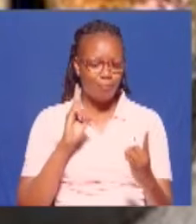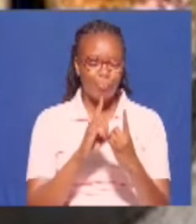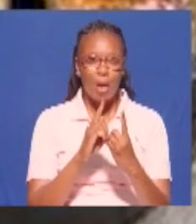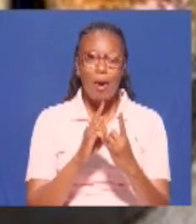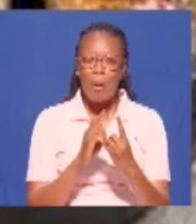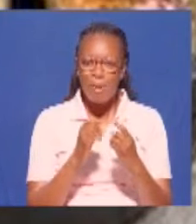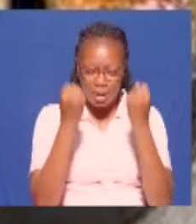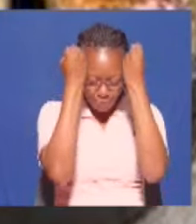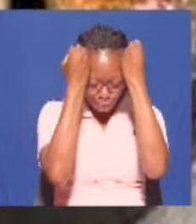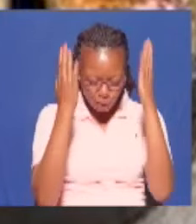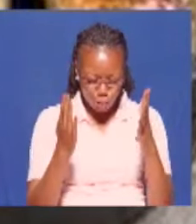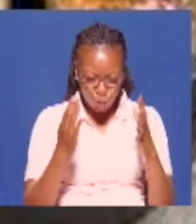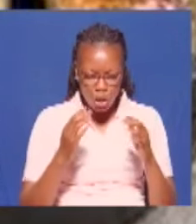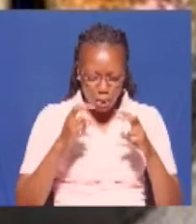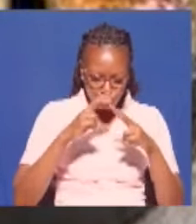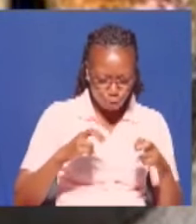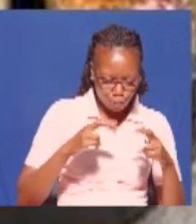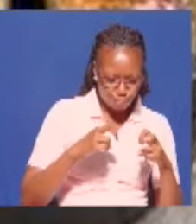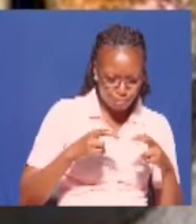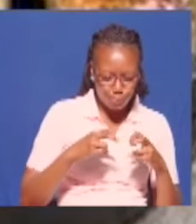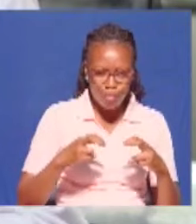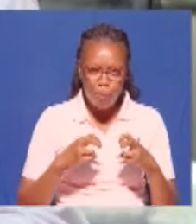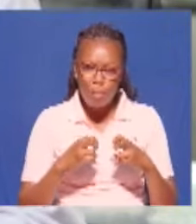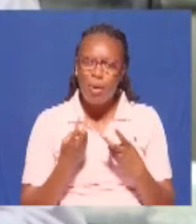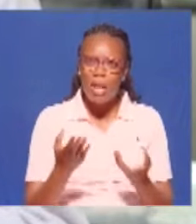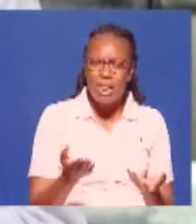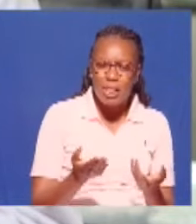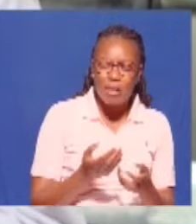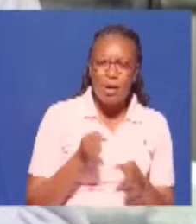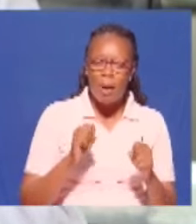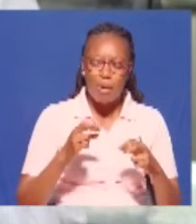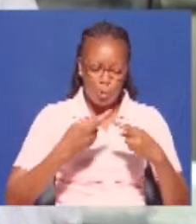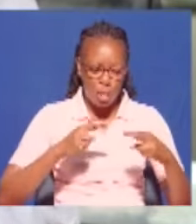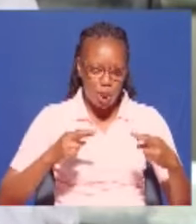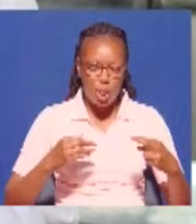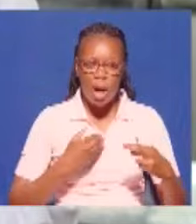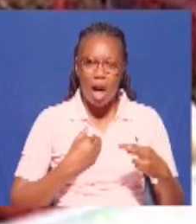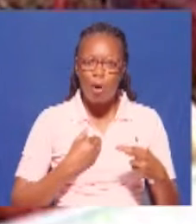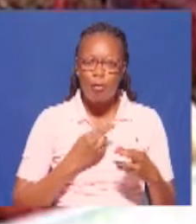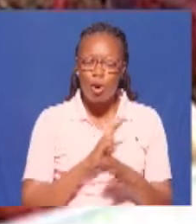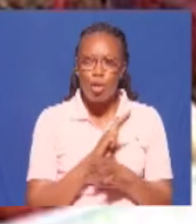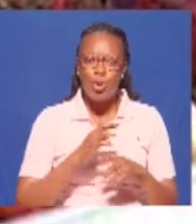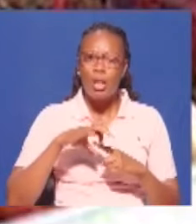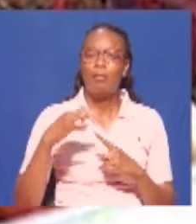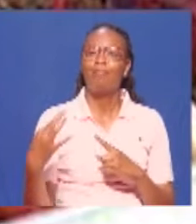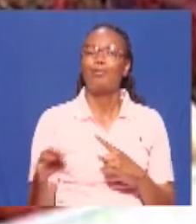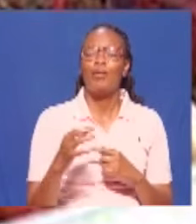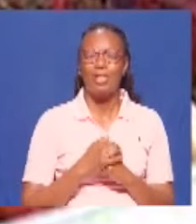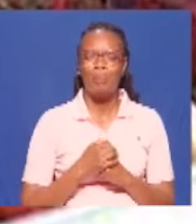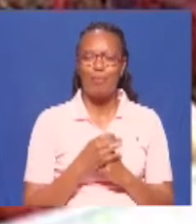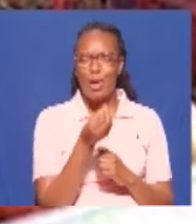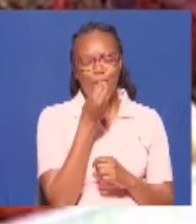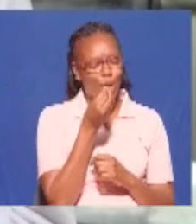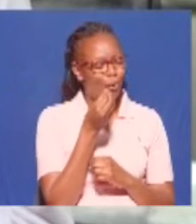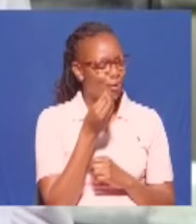hiki akifanya utafiti wa sausages za uyoga. Chakula tu, chakula ni passion yangu. Nimekuwa